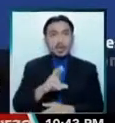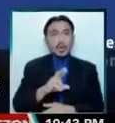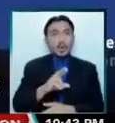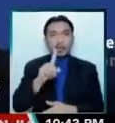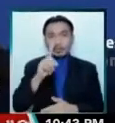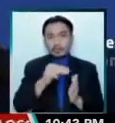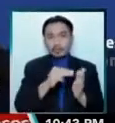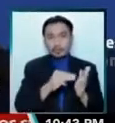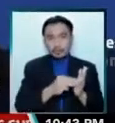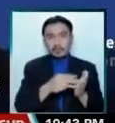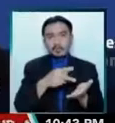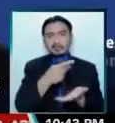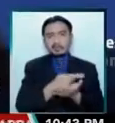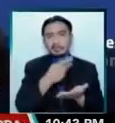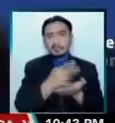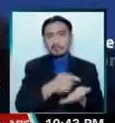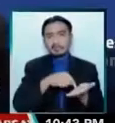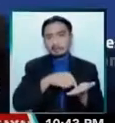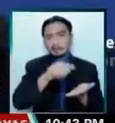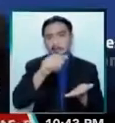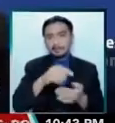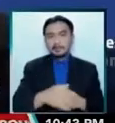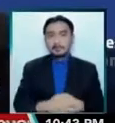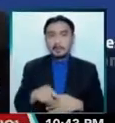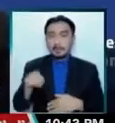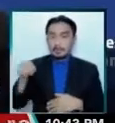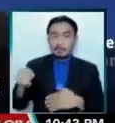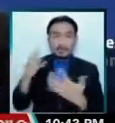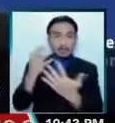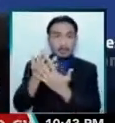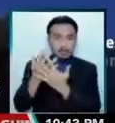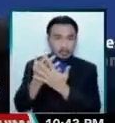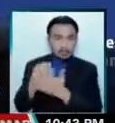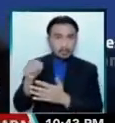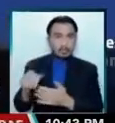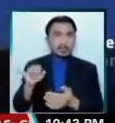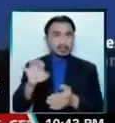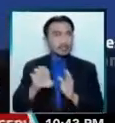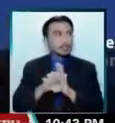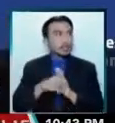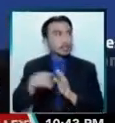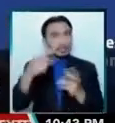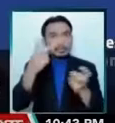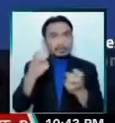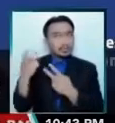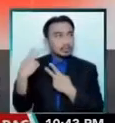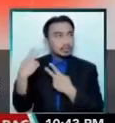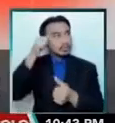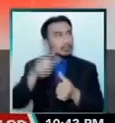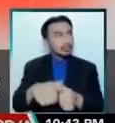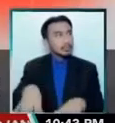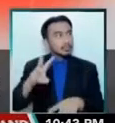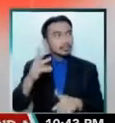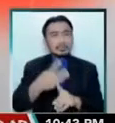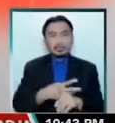1 million pesos fine. Yung prison correctional, ang gulong po niyan, kung naalala ko po na tama, 6 months and 1 week. Predatory na in a